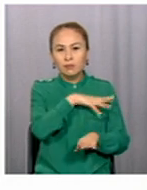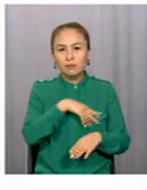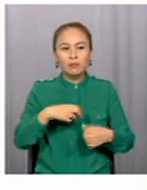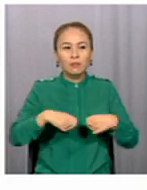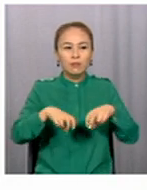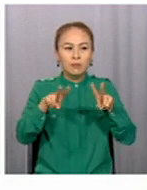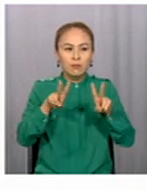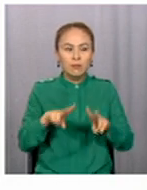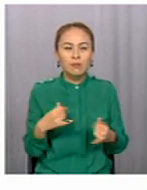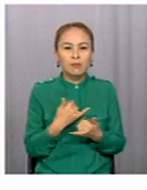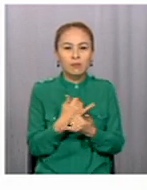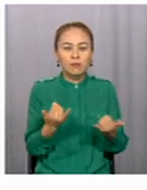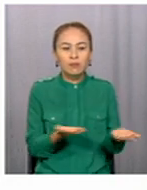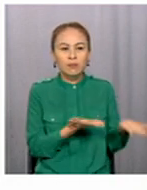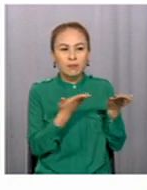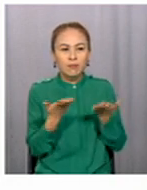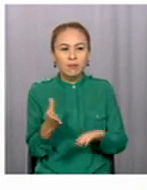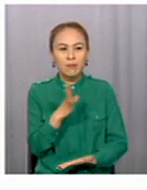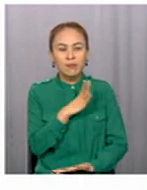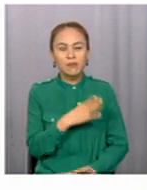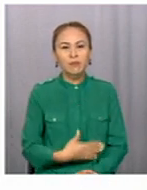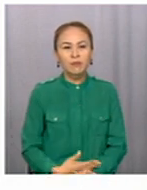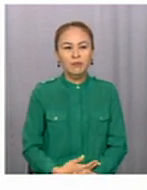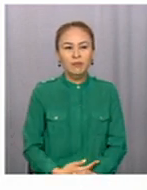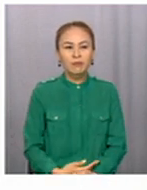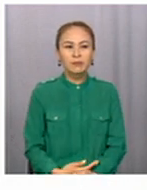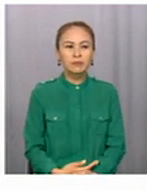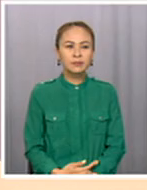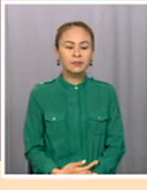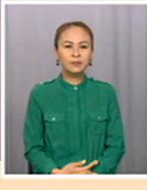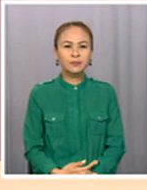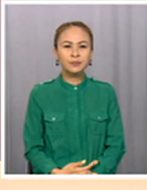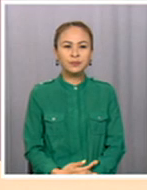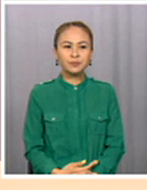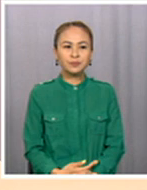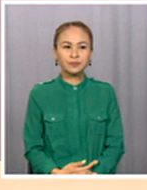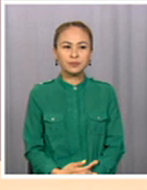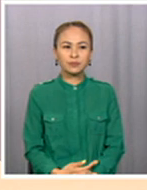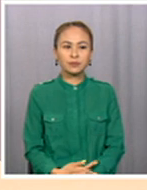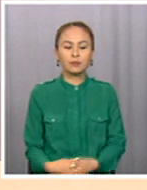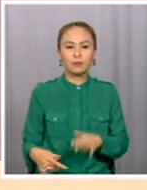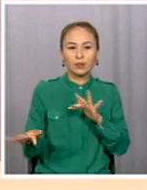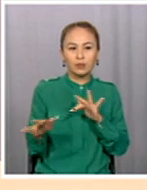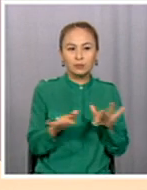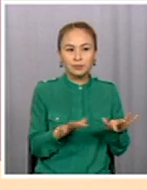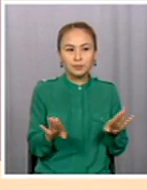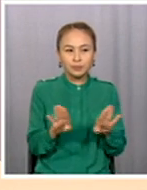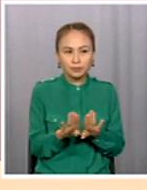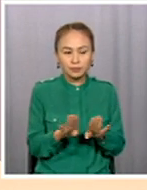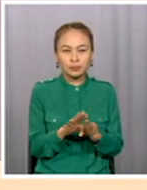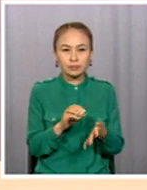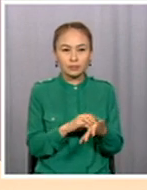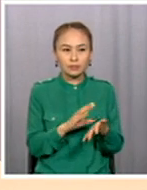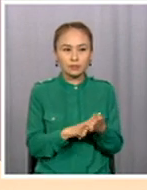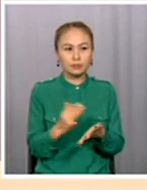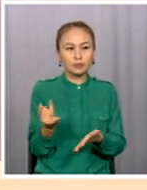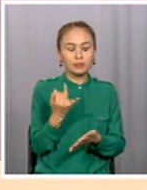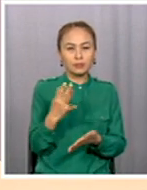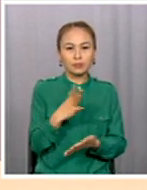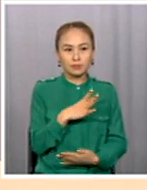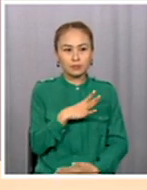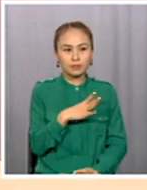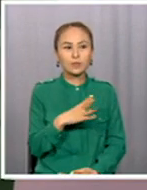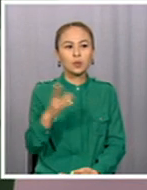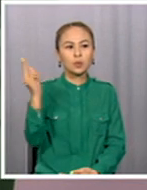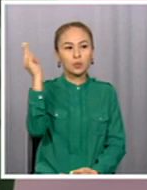еңбек ардагерлері арнайы шақырылды. Іс-шара мазмұнды да қызықты